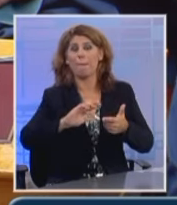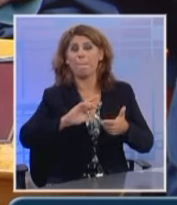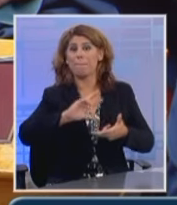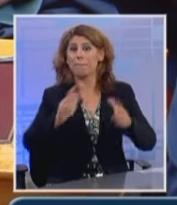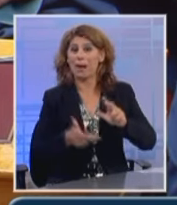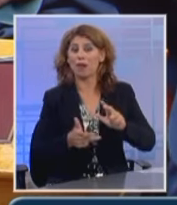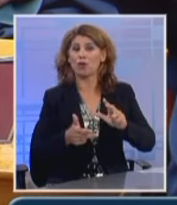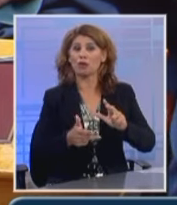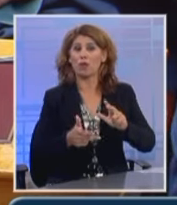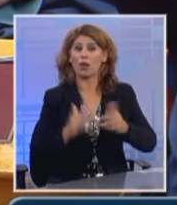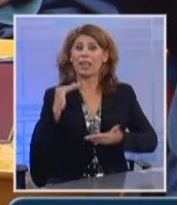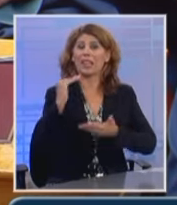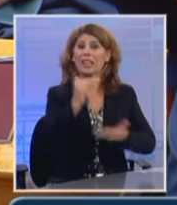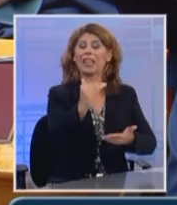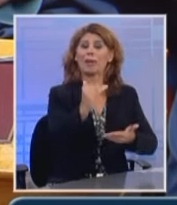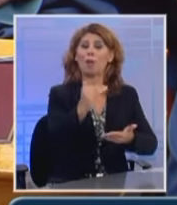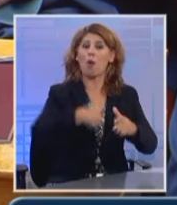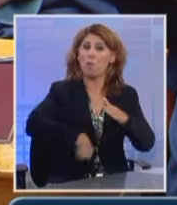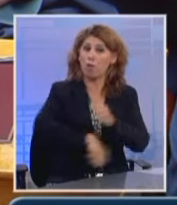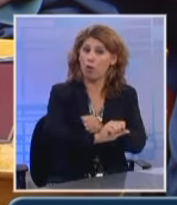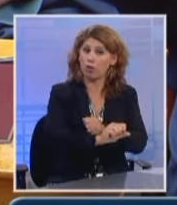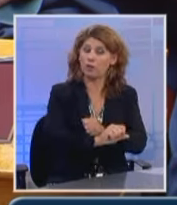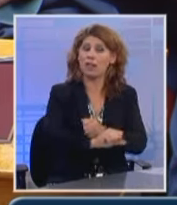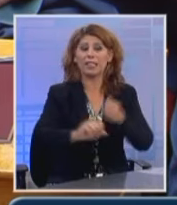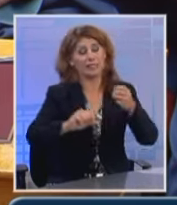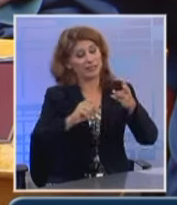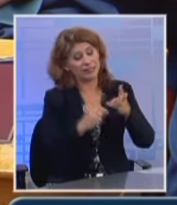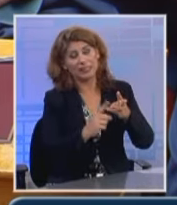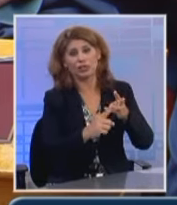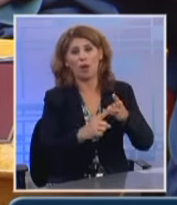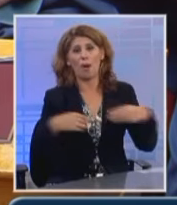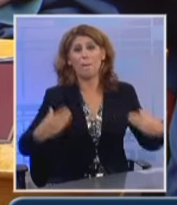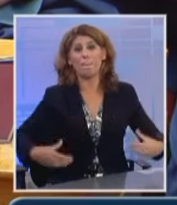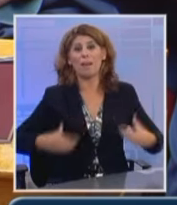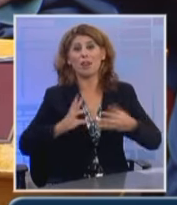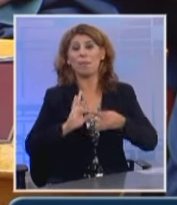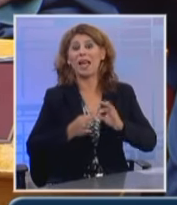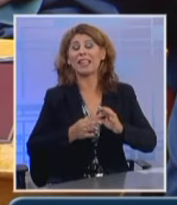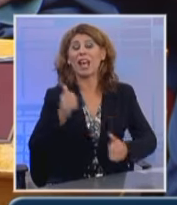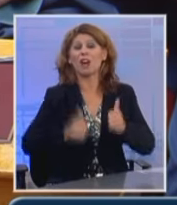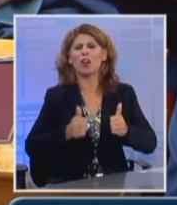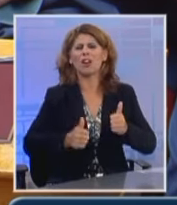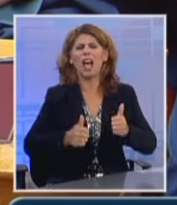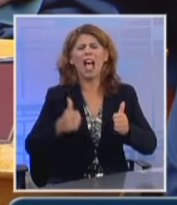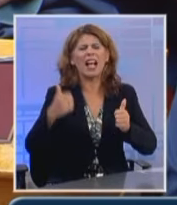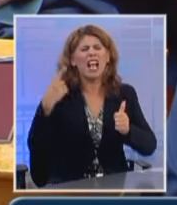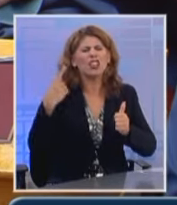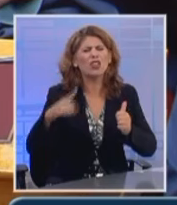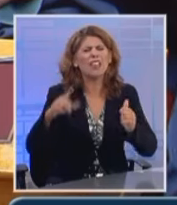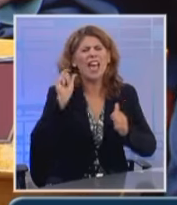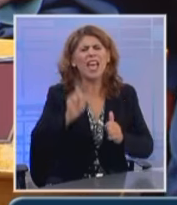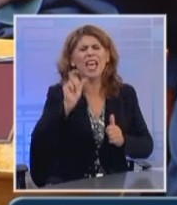της UEFA. Και τρίτο είναι οι Παραολυμπιακοί Αγώνες. Και σας ενημερώνω, το παρακολουθούν εκατοντάδες εκατομμύρια σε όλο τον